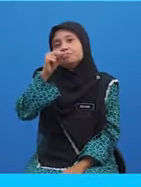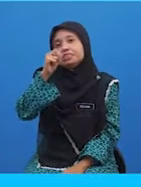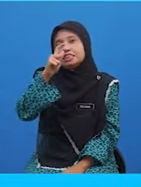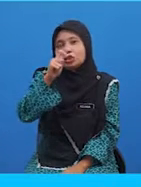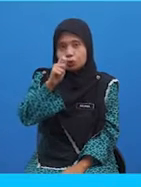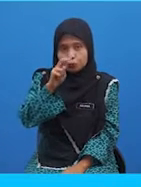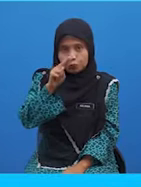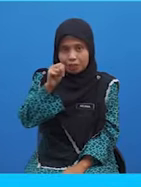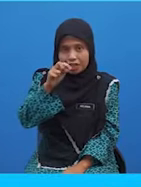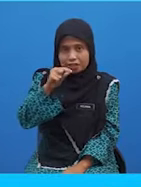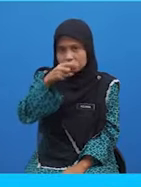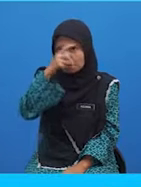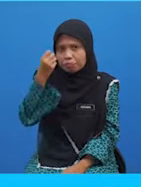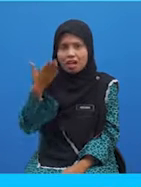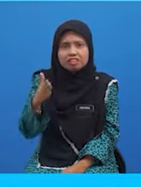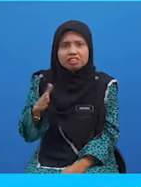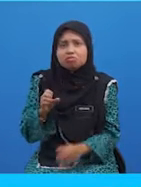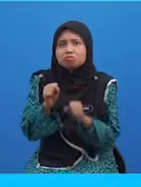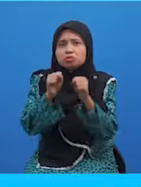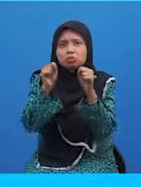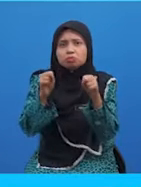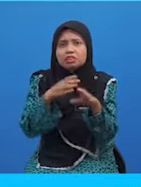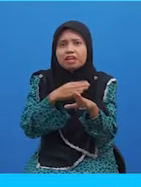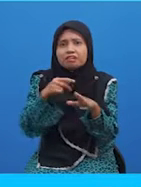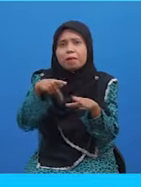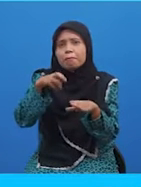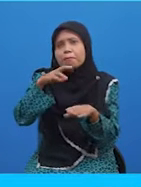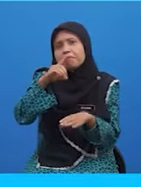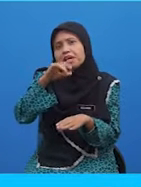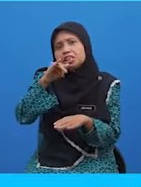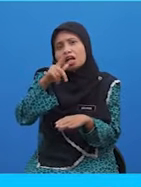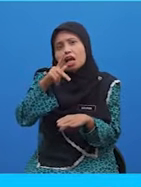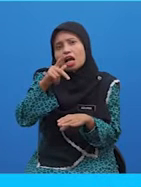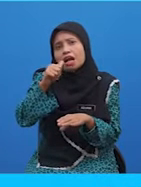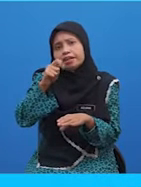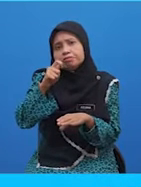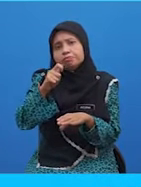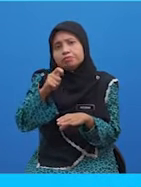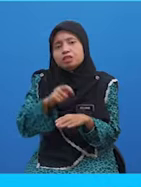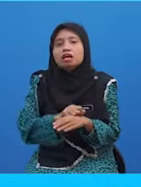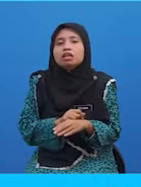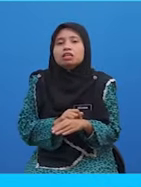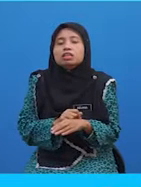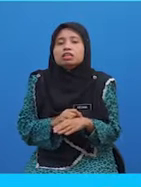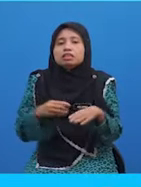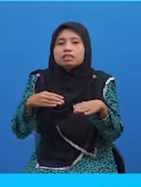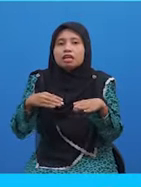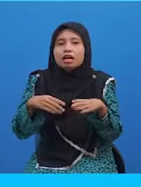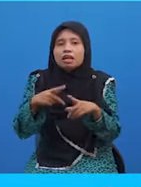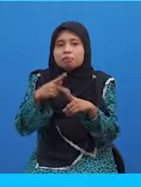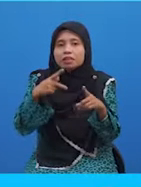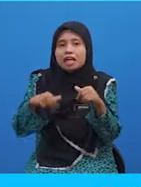tiada subjek atau tiada predikat dalam ayat. Contohnya, daripada aktiviti